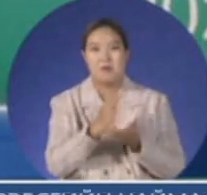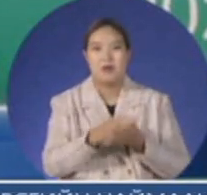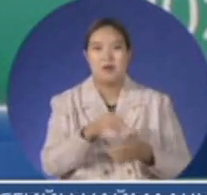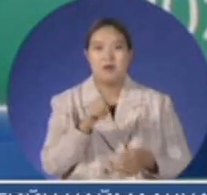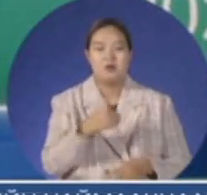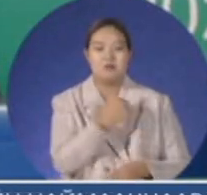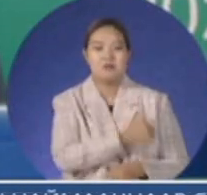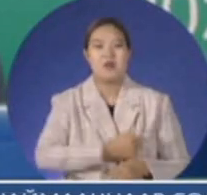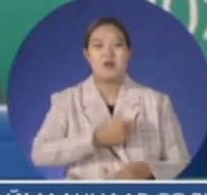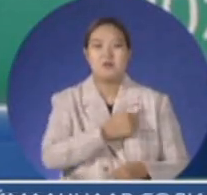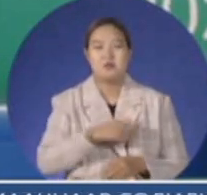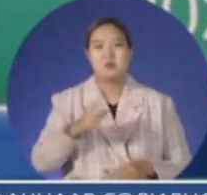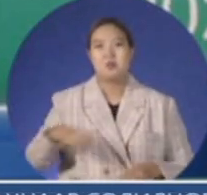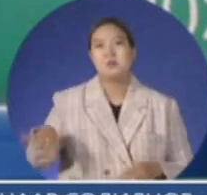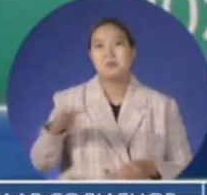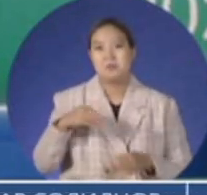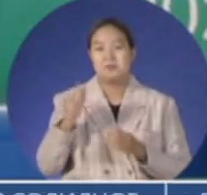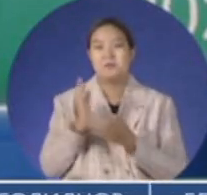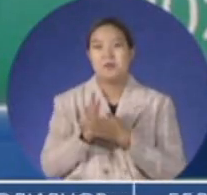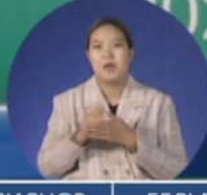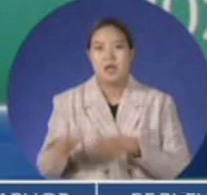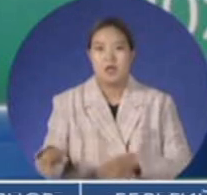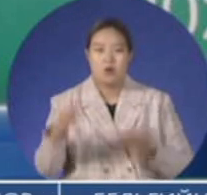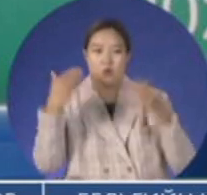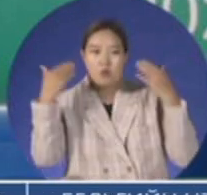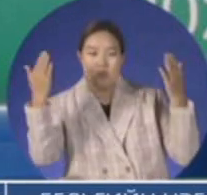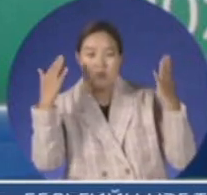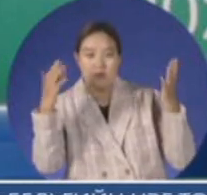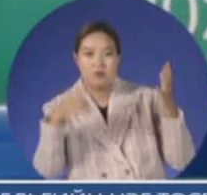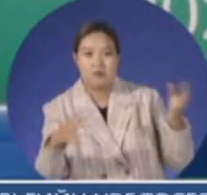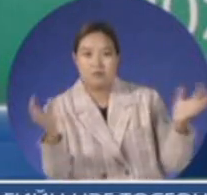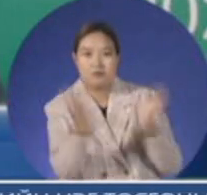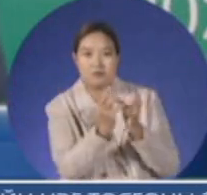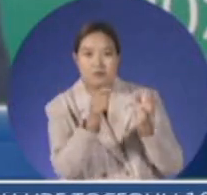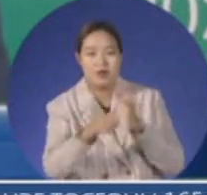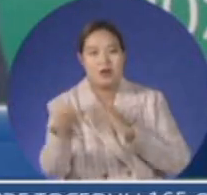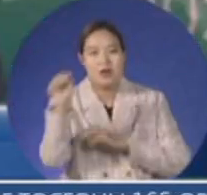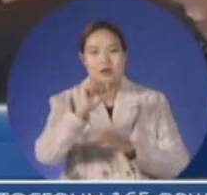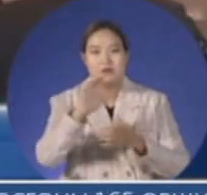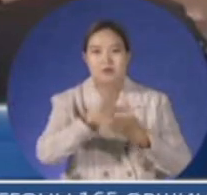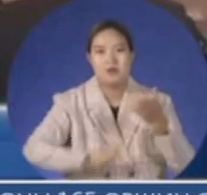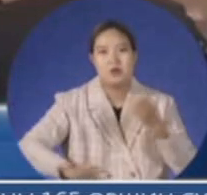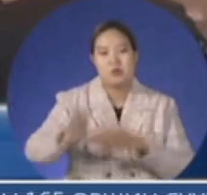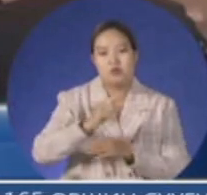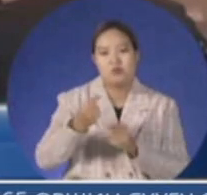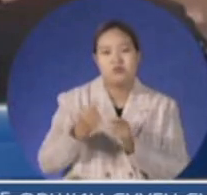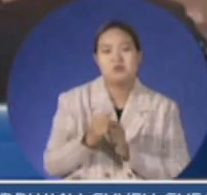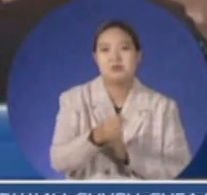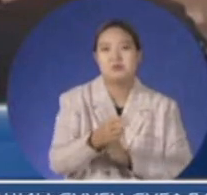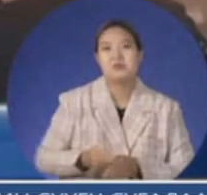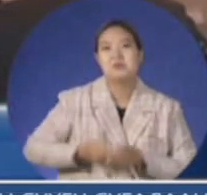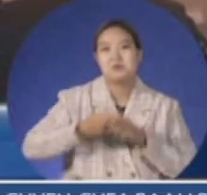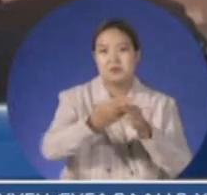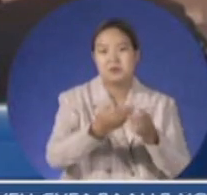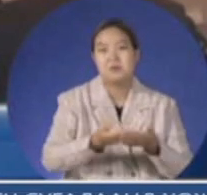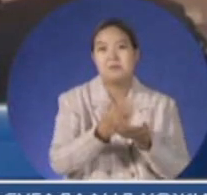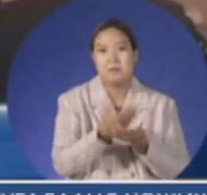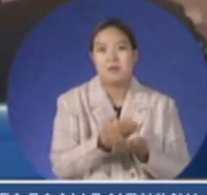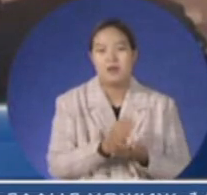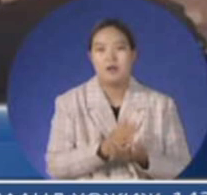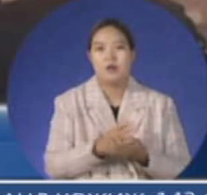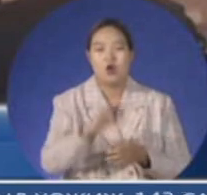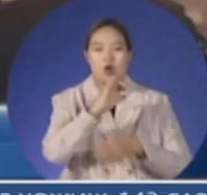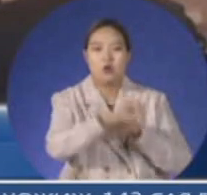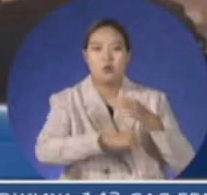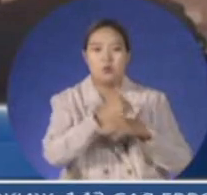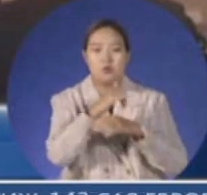сэтгэл хангалуун хэлж байна. За, мөн хурлын үйл ажиллагааг Азийн сангийн зүгээс бас дэмжиж байгаа. Дээр нэмээд манай хамтран ажилладаг олон улсын